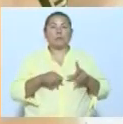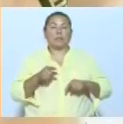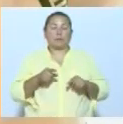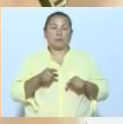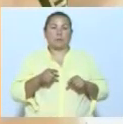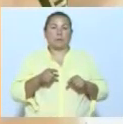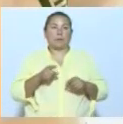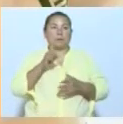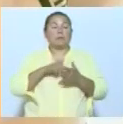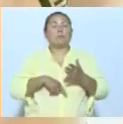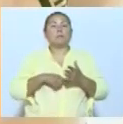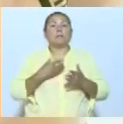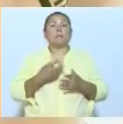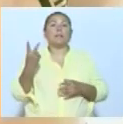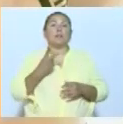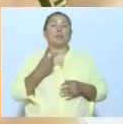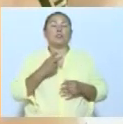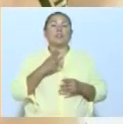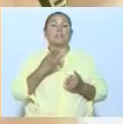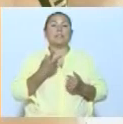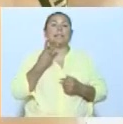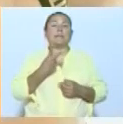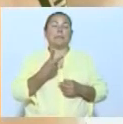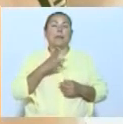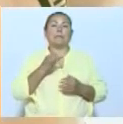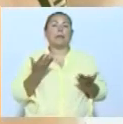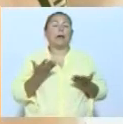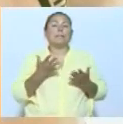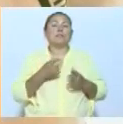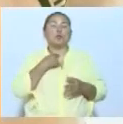сенімдеміз. Бүгін болып жатқан екінші кезеңде екі кандидаттың